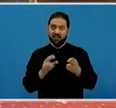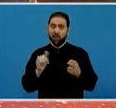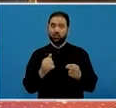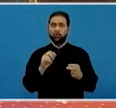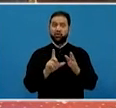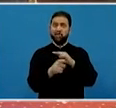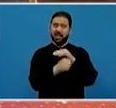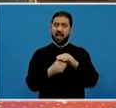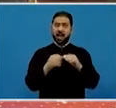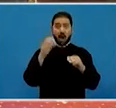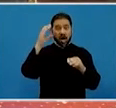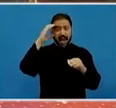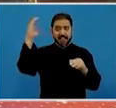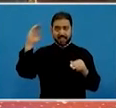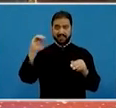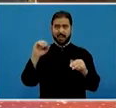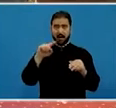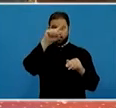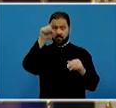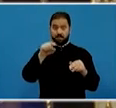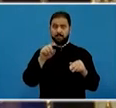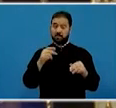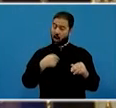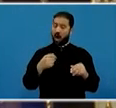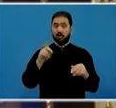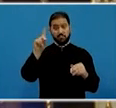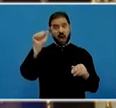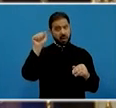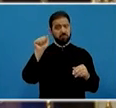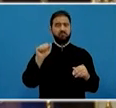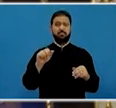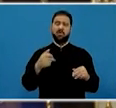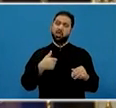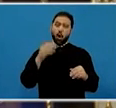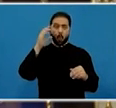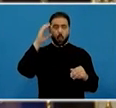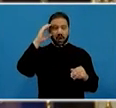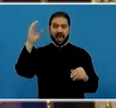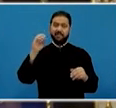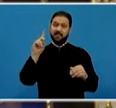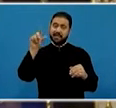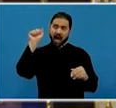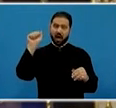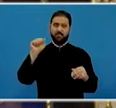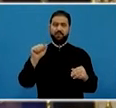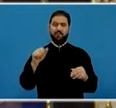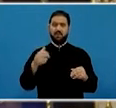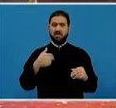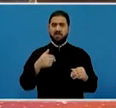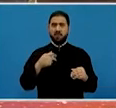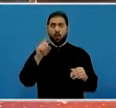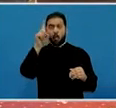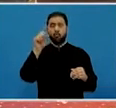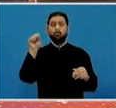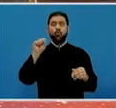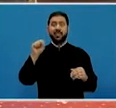convingere religioasă? Cred că da, bineînțeles. Există, din câte îmi imaginez eu, o solidaritate care